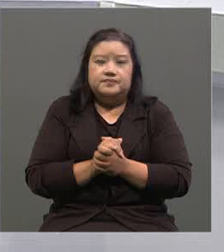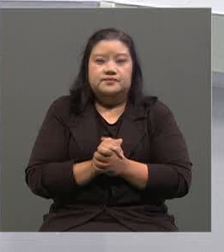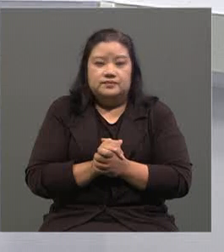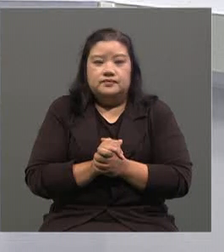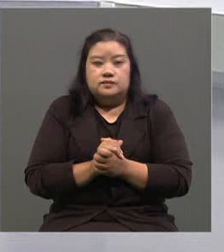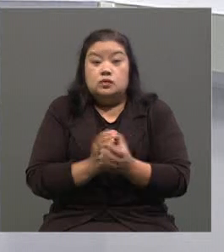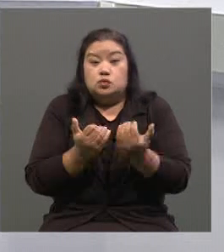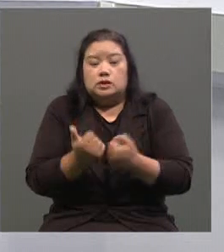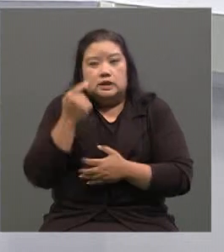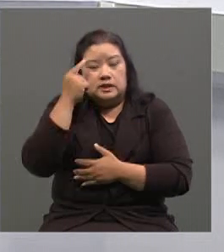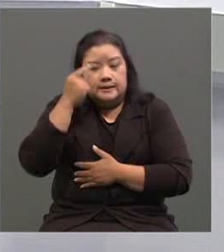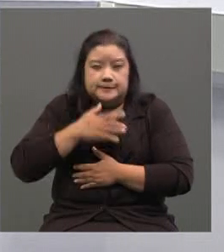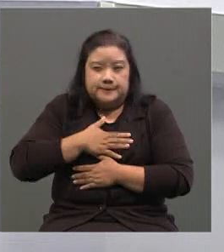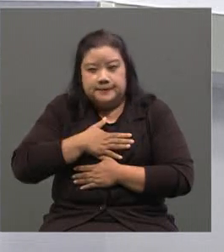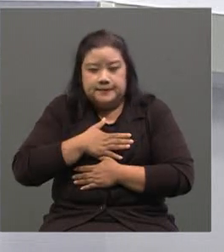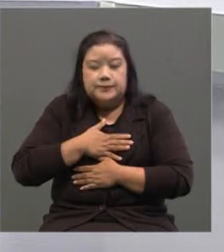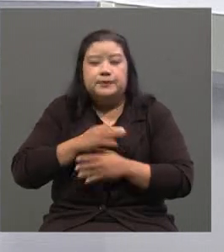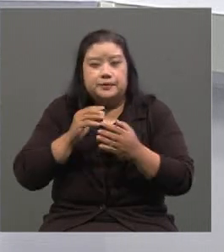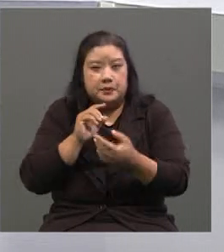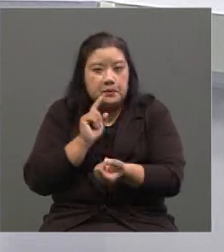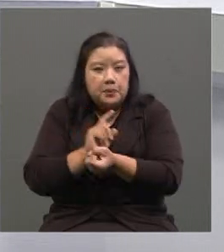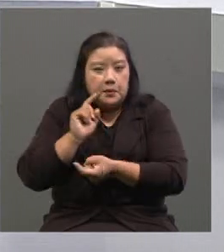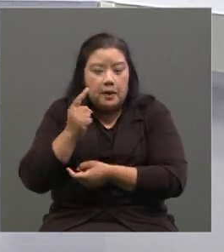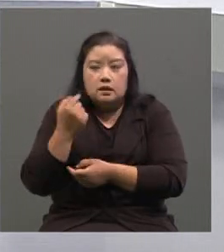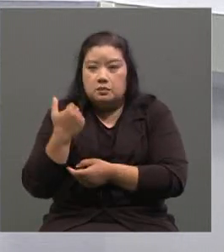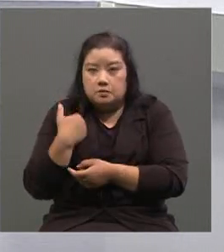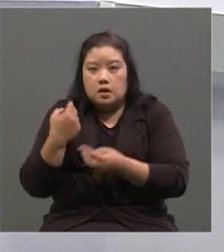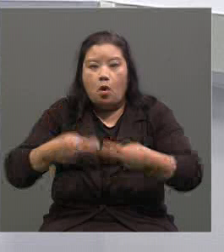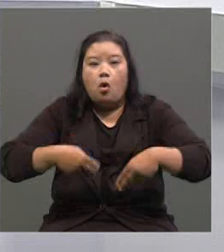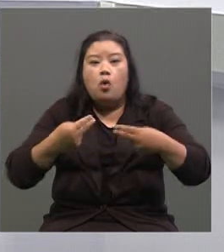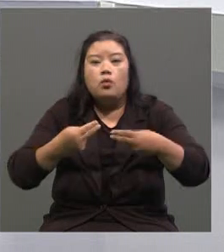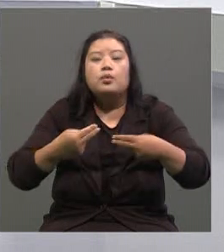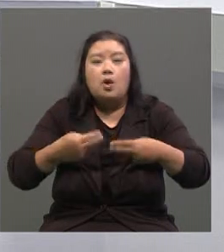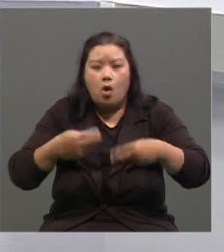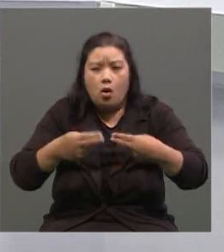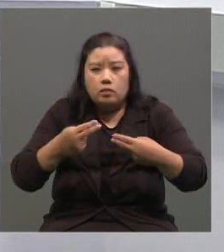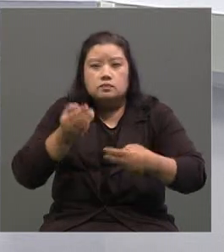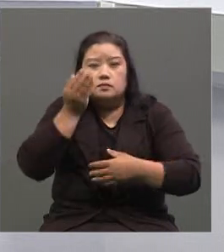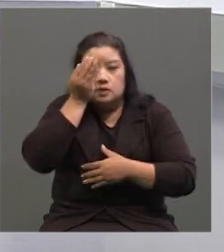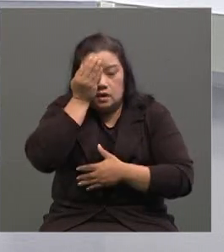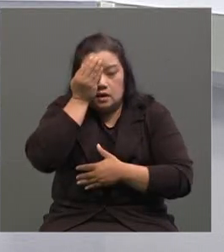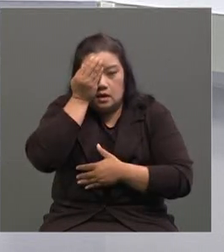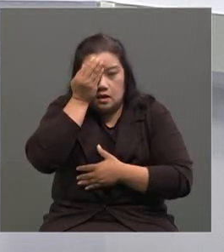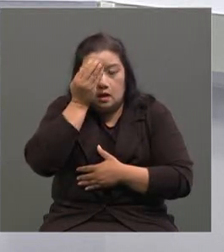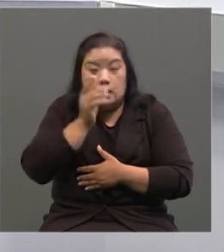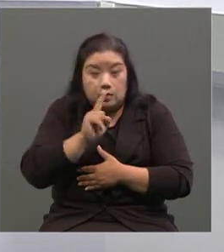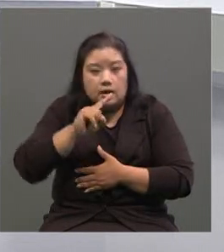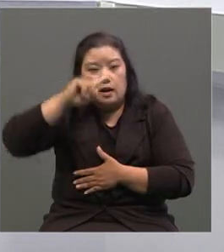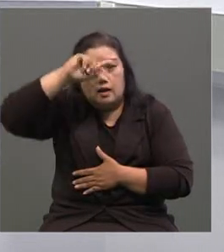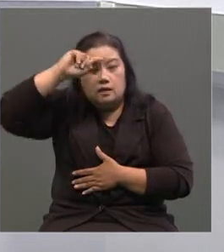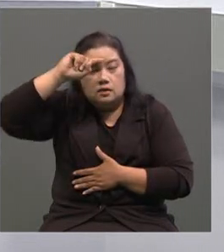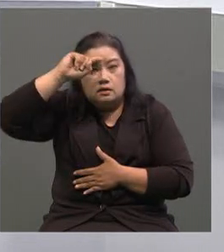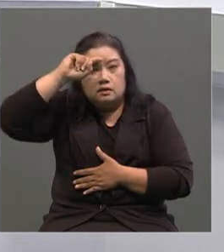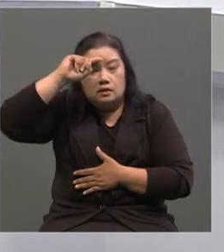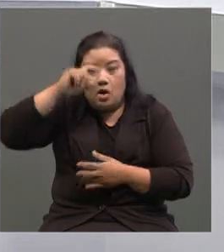อ่ะคุณผู้ชมครับปรับเปลี่ยนอารมณ์ไปดูกันที่สถานการณ์การสู้รบในตะวันออกกลางนะครับตอนนี้เนี่ยยังคงรุนแรงอยู่เลยนะครับ